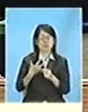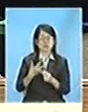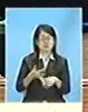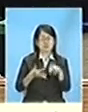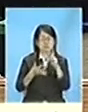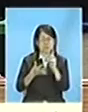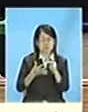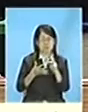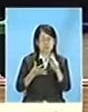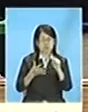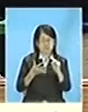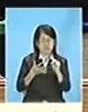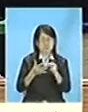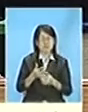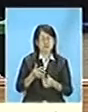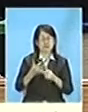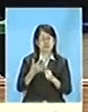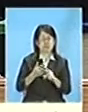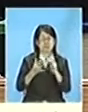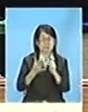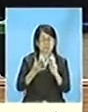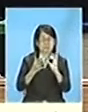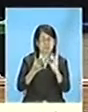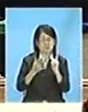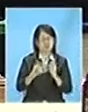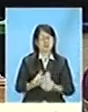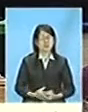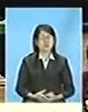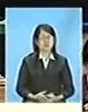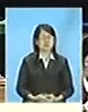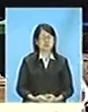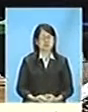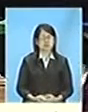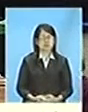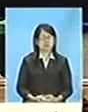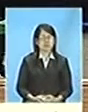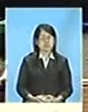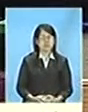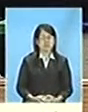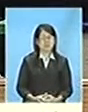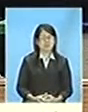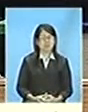รณาสุมาวงศ์นายเกชาศักดิ์สมบูรณ์